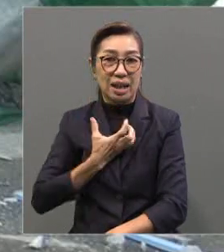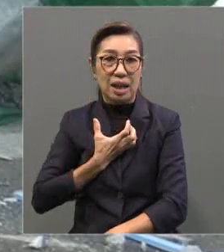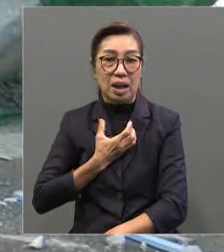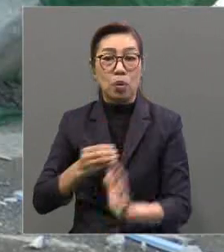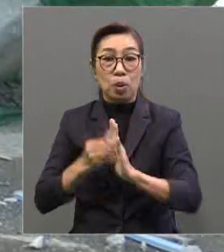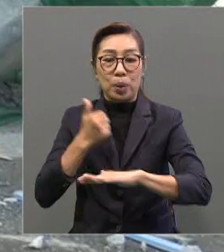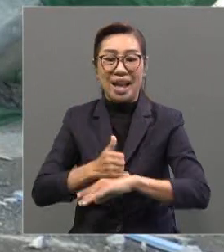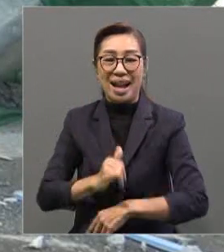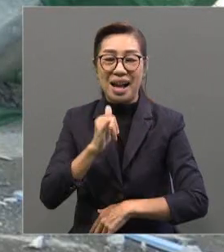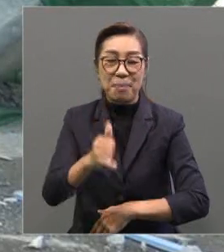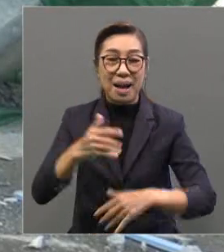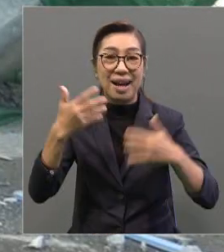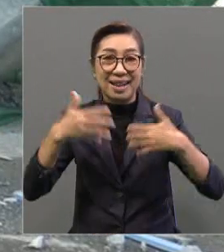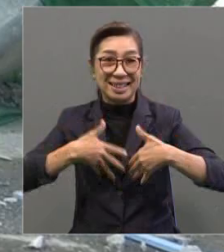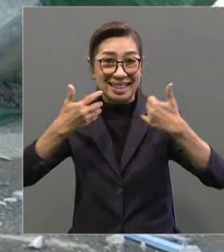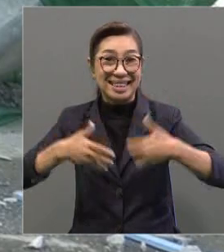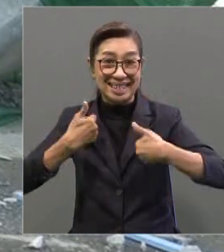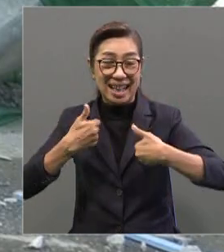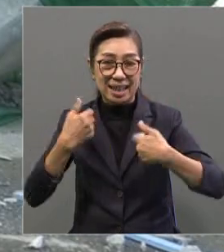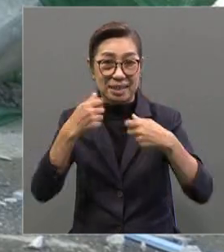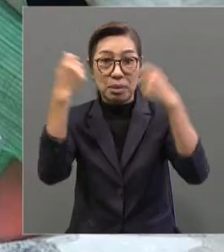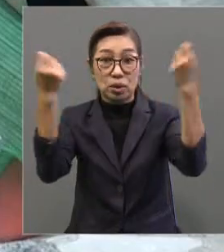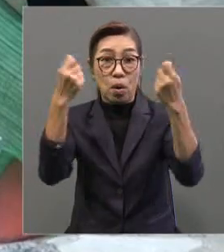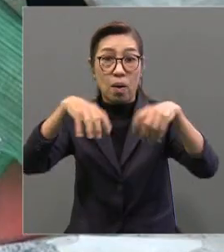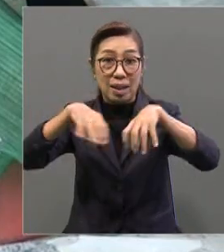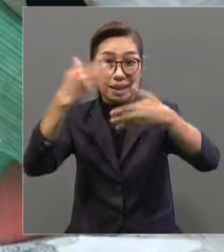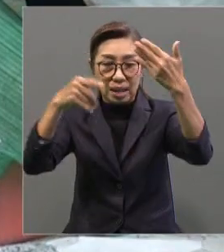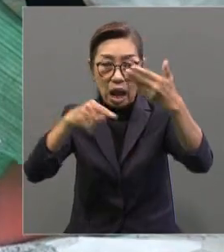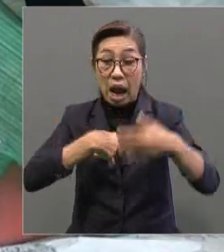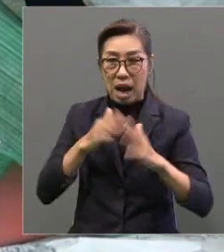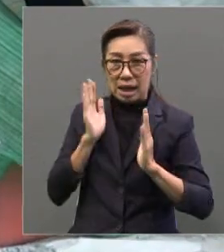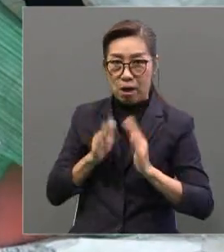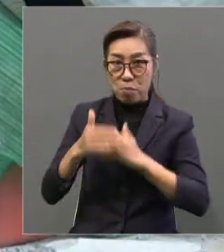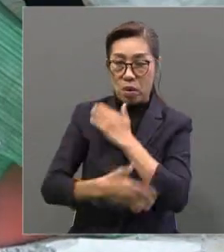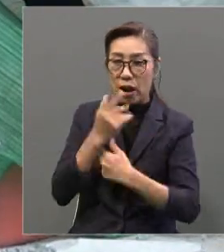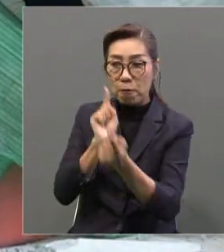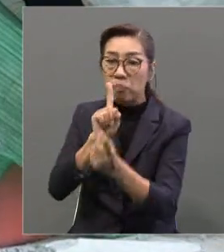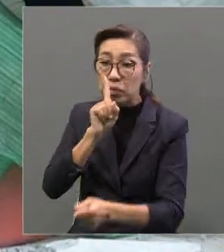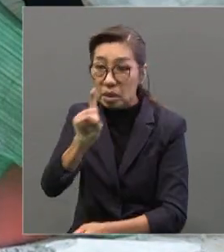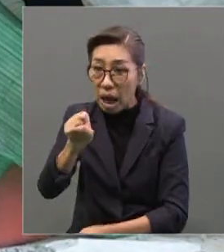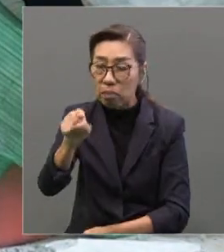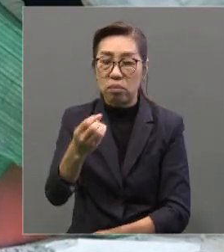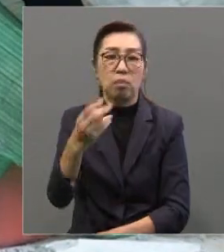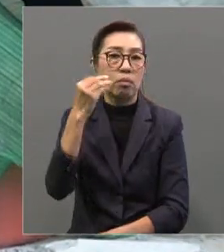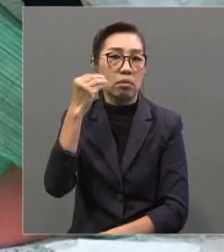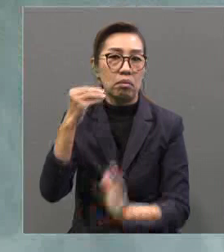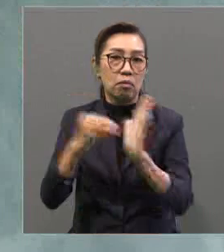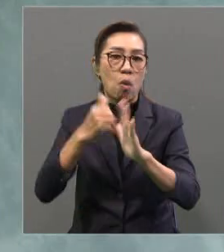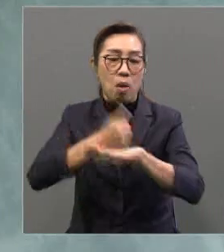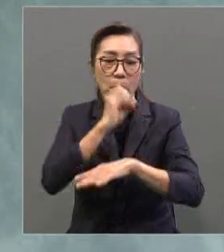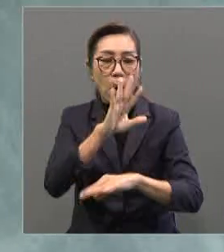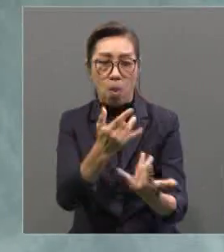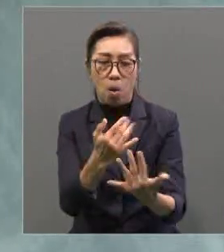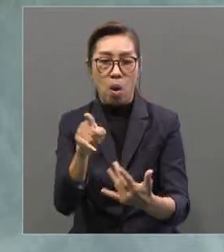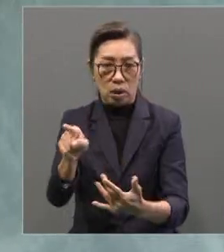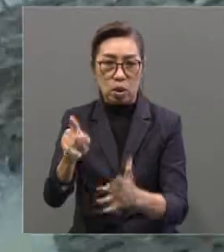ถือโอกาสค่ะไปสอบถามท่านผู้ว่าชัดชาตินะคะสำหรับประเด็นที่มันเกิดเหตุการณ์ขึ้นนะคะท่านผู้ว่าเองบอกว่าขณะนี้เนี่ยอยู่ระหว่างที่เจ้าหน้าที่เข้า